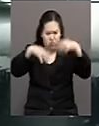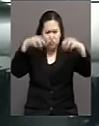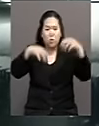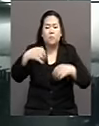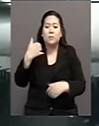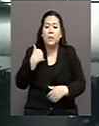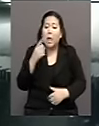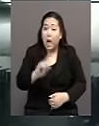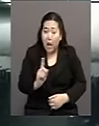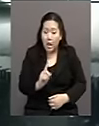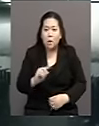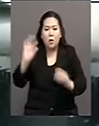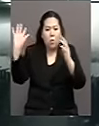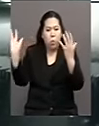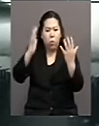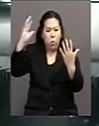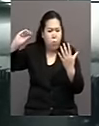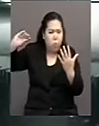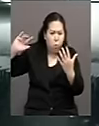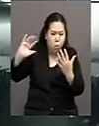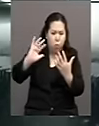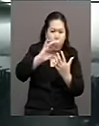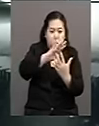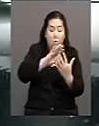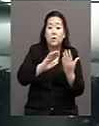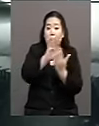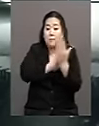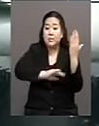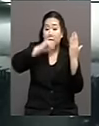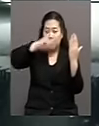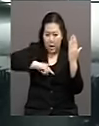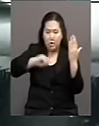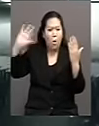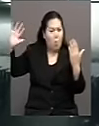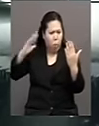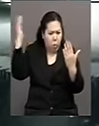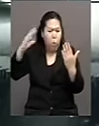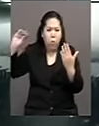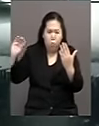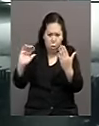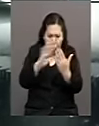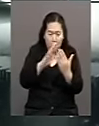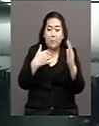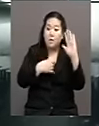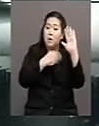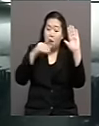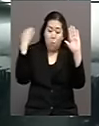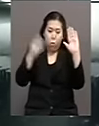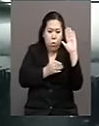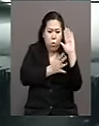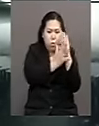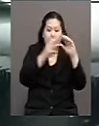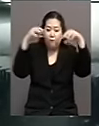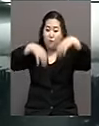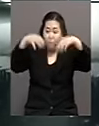เกิดฟ้นคือ รองม liraสูมťศฐที่ผานผ่บริเว็ของพนทประเทศไ็ลมมอลสูมตวตกเชยงใ้รอวมรดูฝนก็